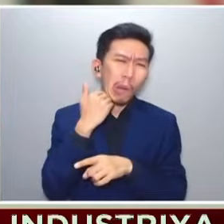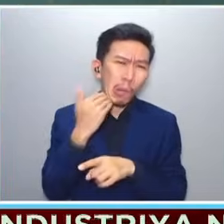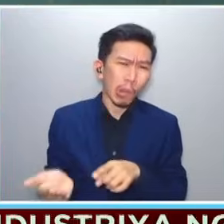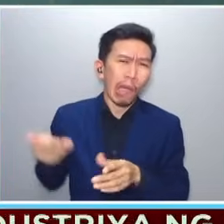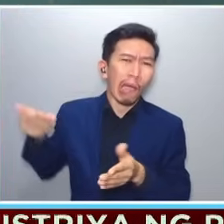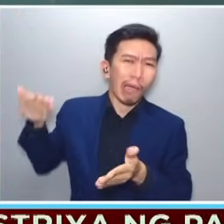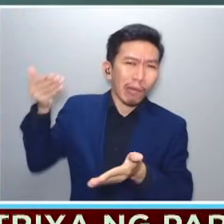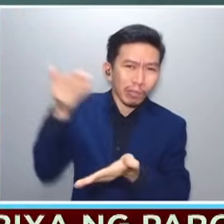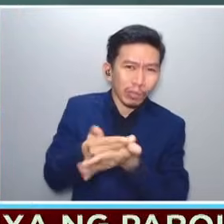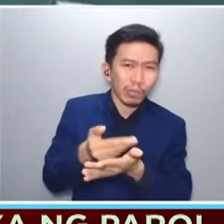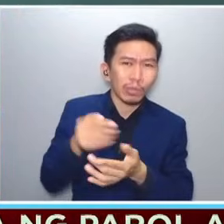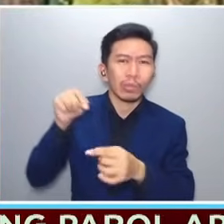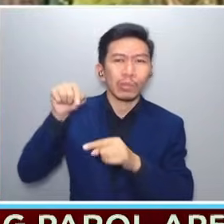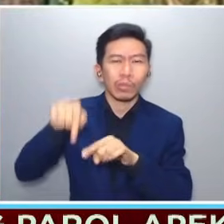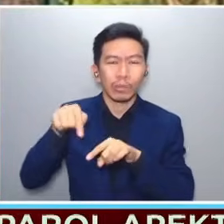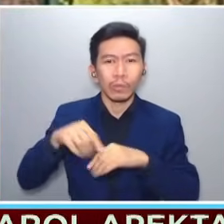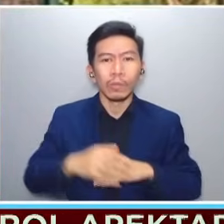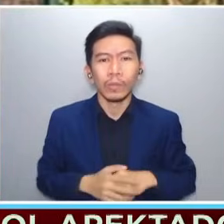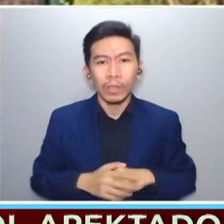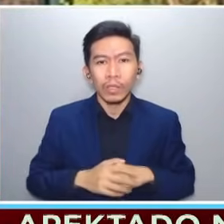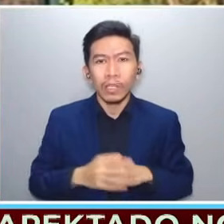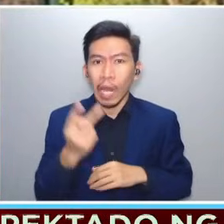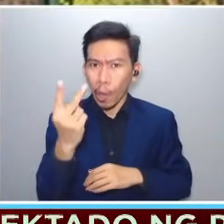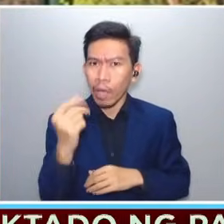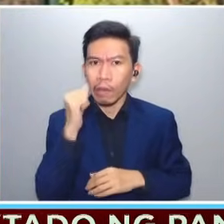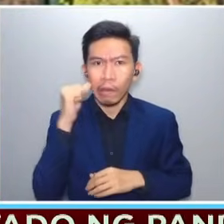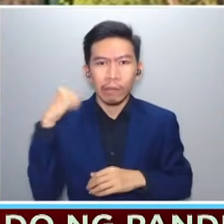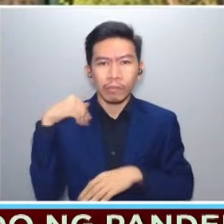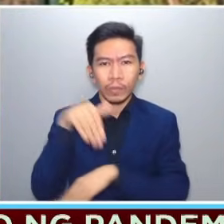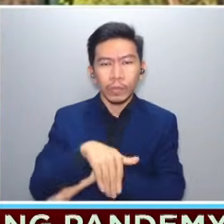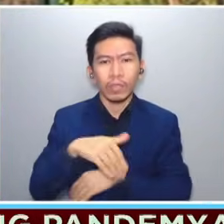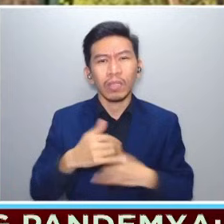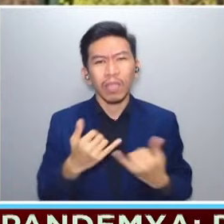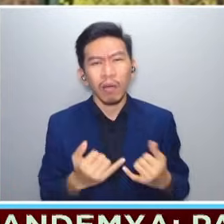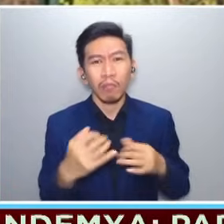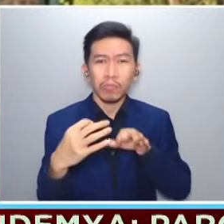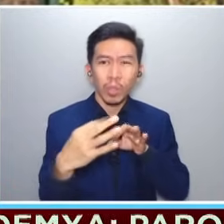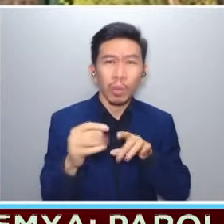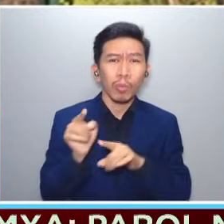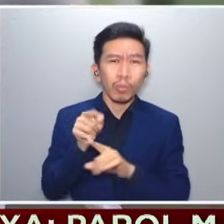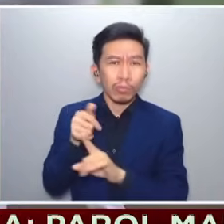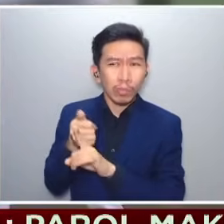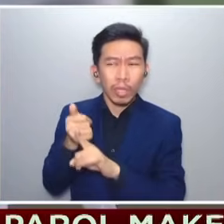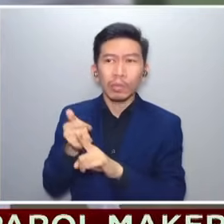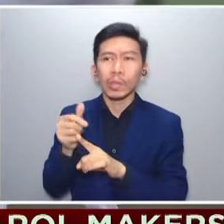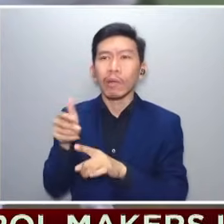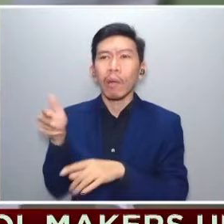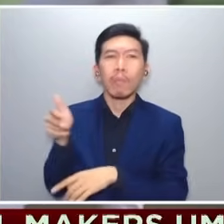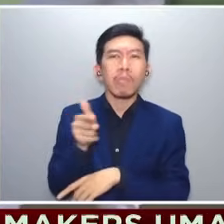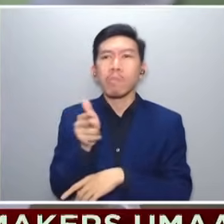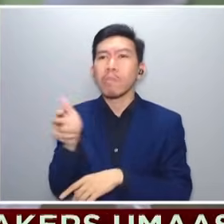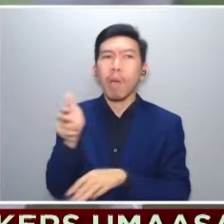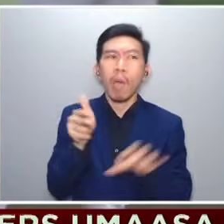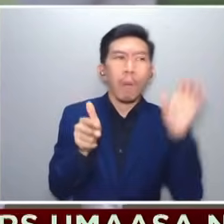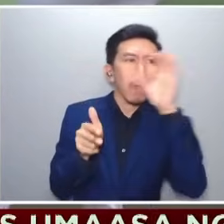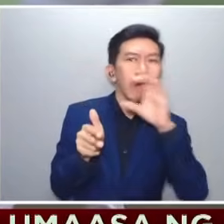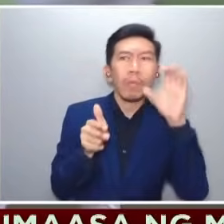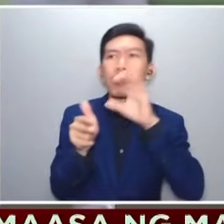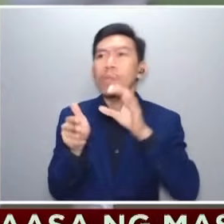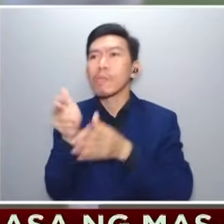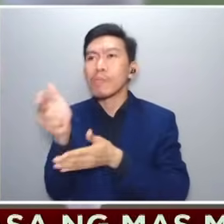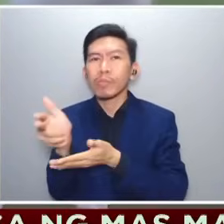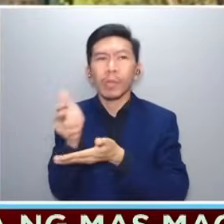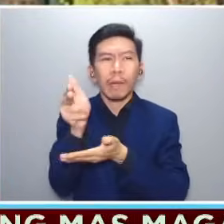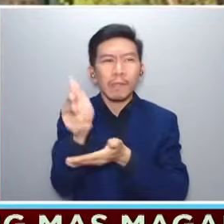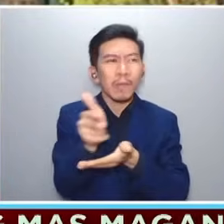po namin feedback is naghahanap daw po ito, naghahanap kung saan pwedeng i-admit. Dumating po sa amin,